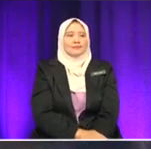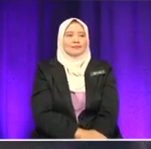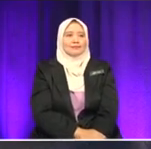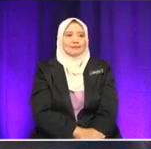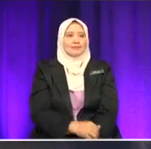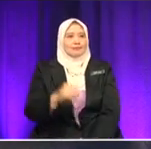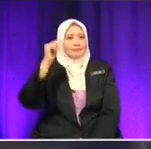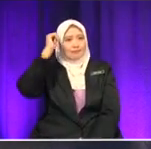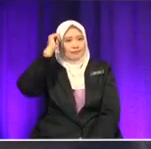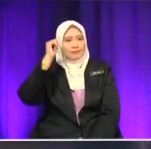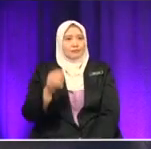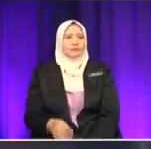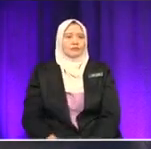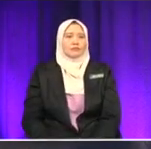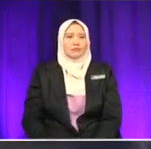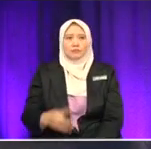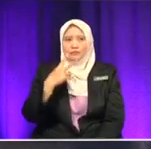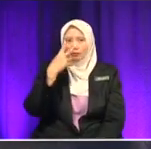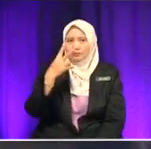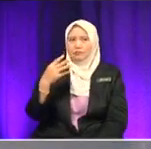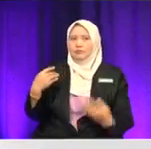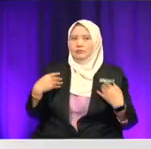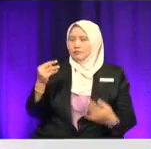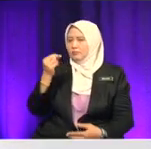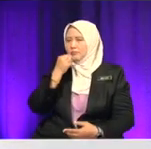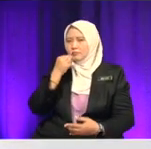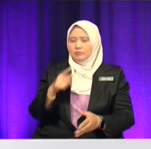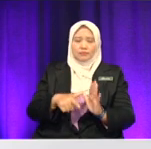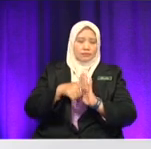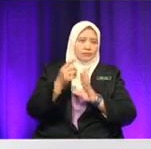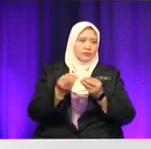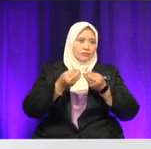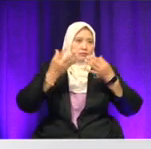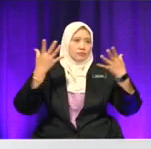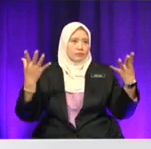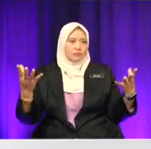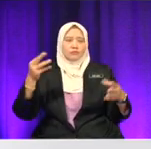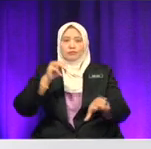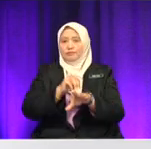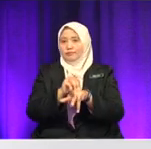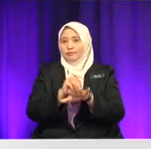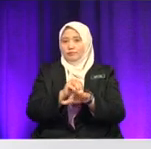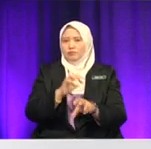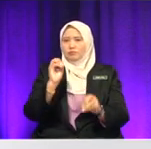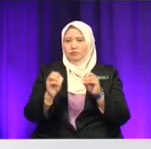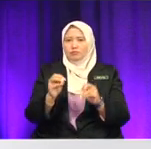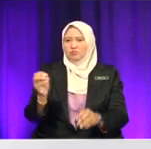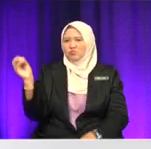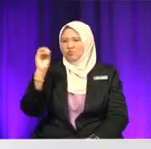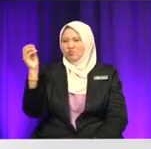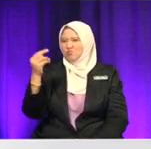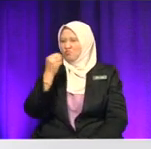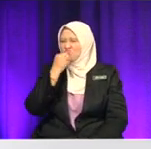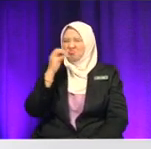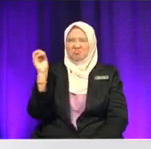Abbas. Okay, saya nampak yang ada nutrien tu lagi banyak, cikgu. Yang tak ada nutrien tu tak ada langsung, cikgu. Ya, okey. Apa kesimpulan yang dapat Abbas